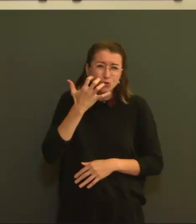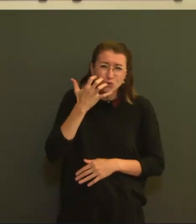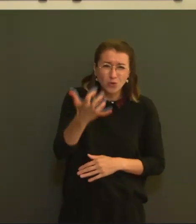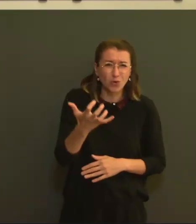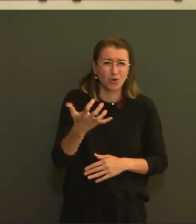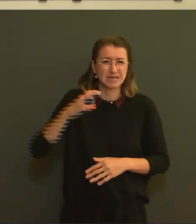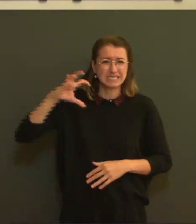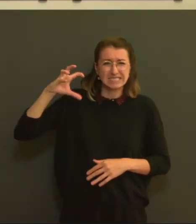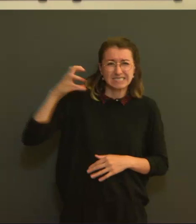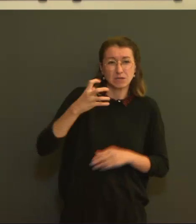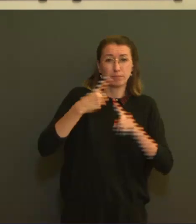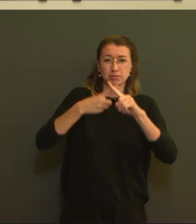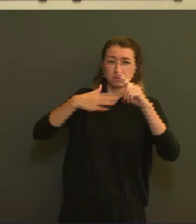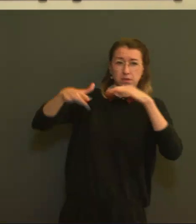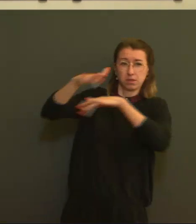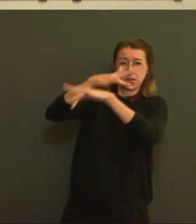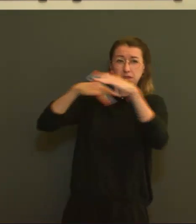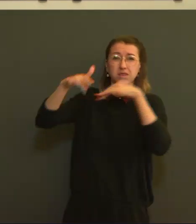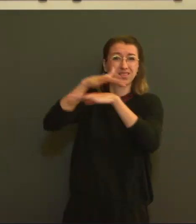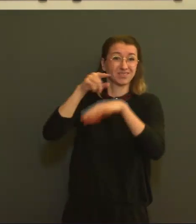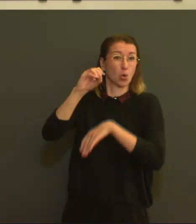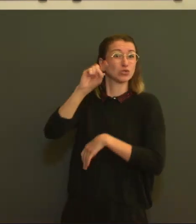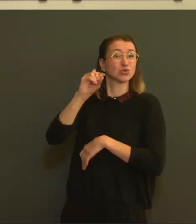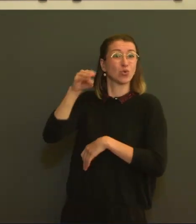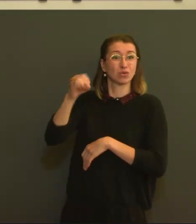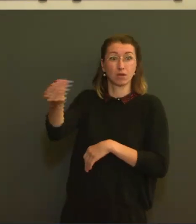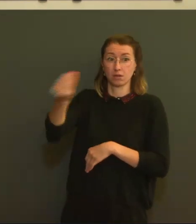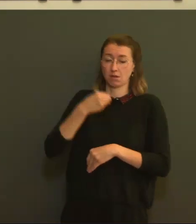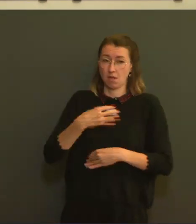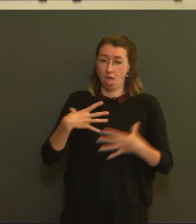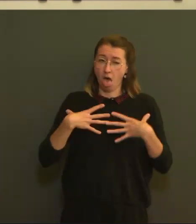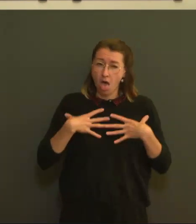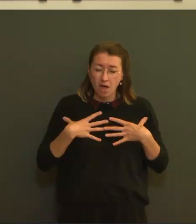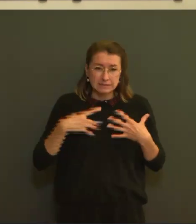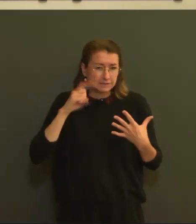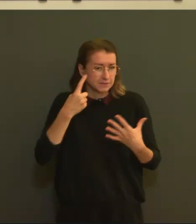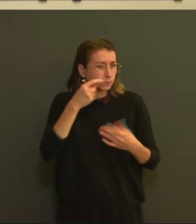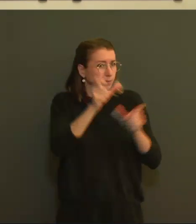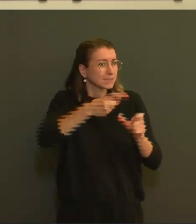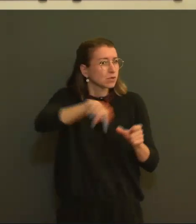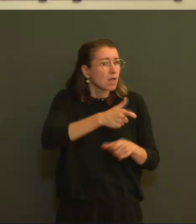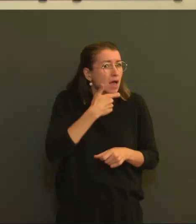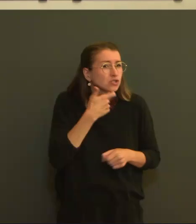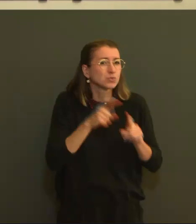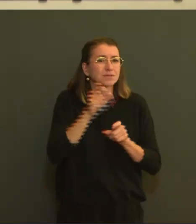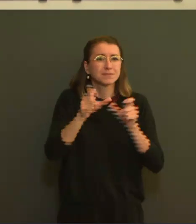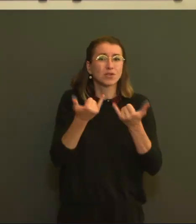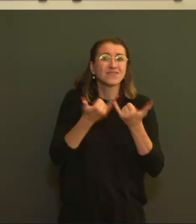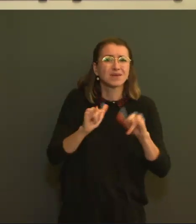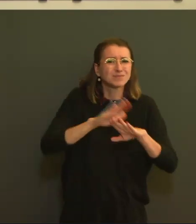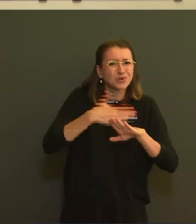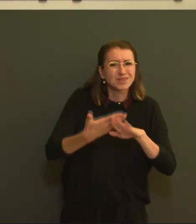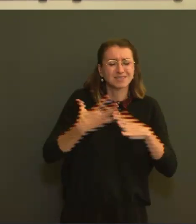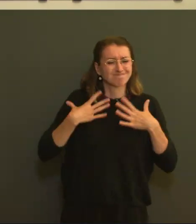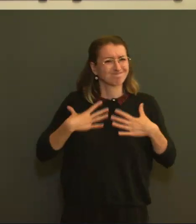affecter les personnes âgées et les populations les plus faibles. Il n'est donc pas impossible que ces deux facteurs